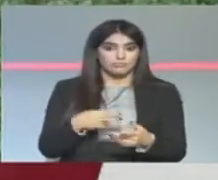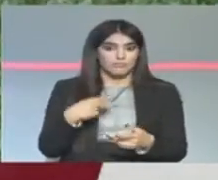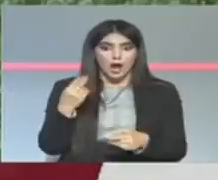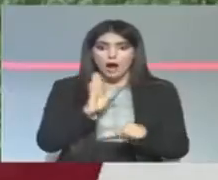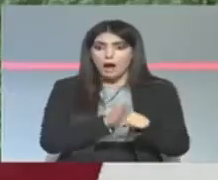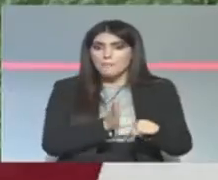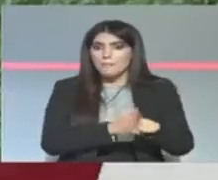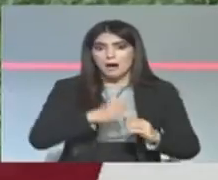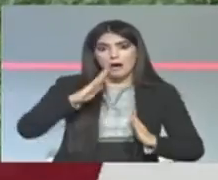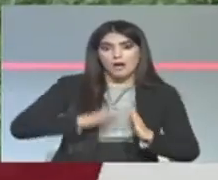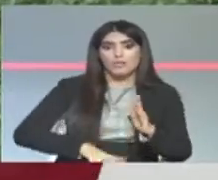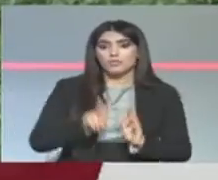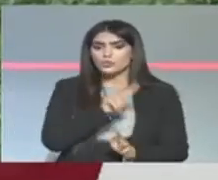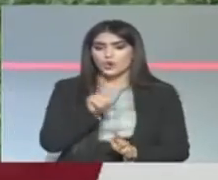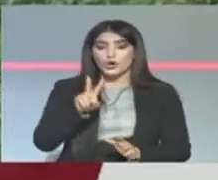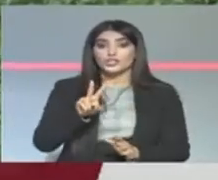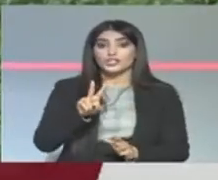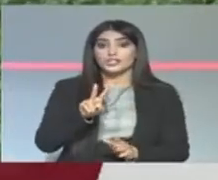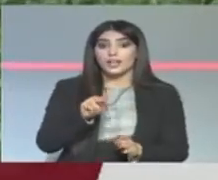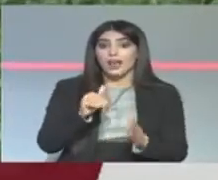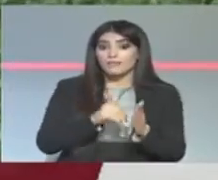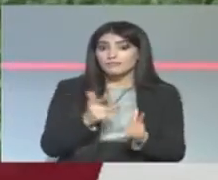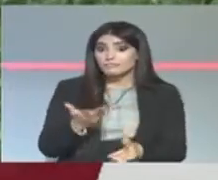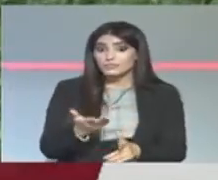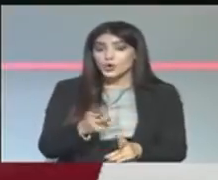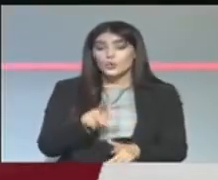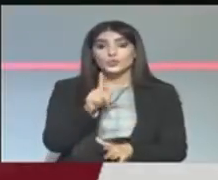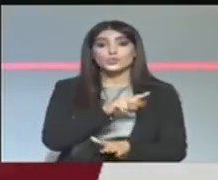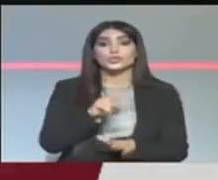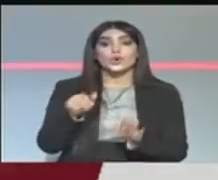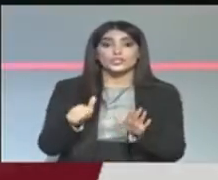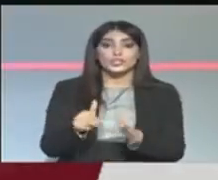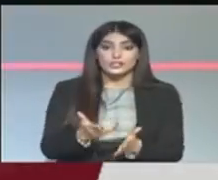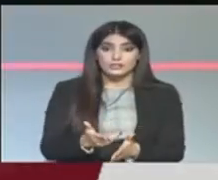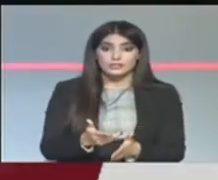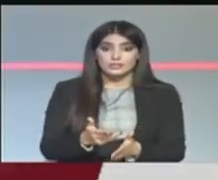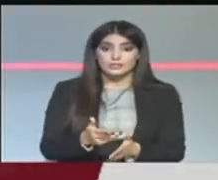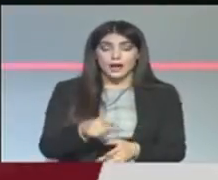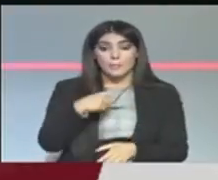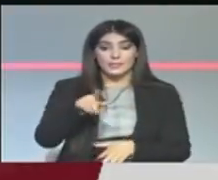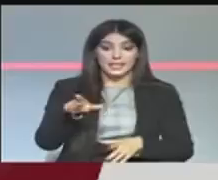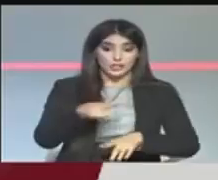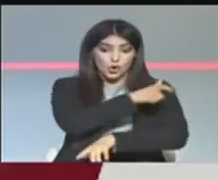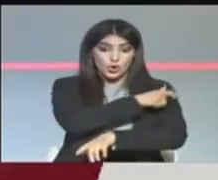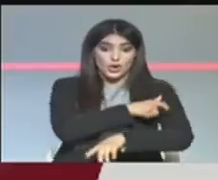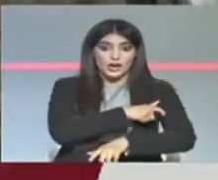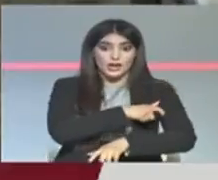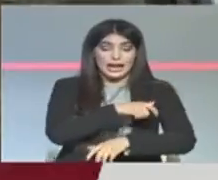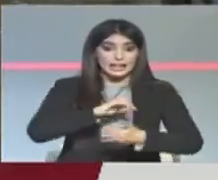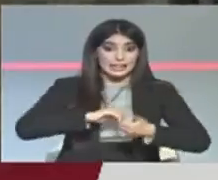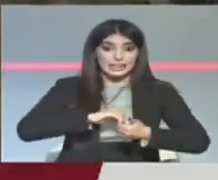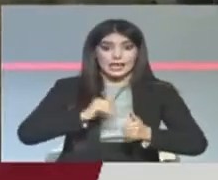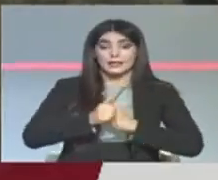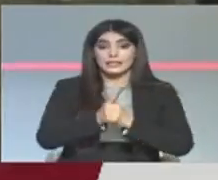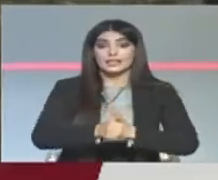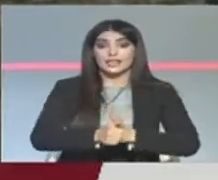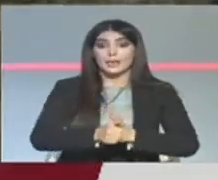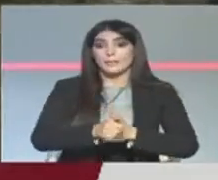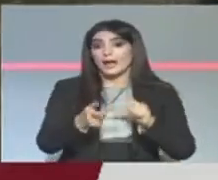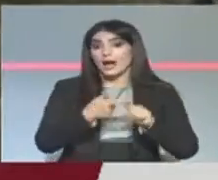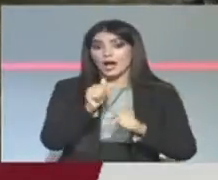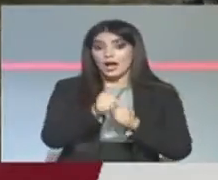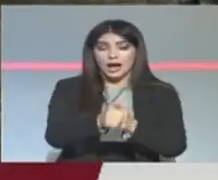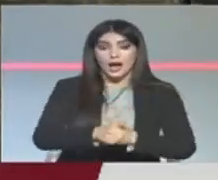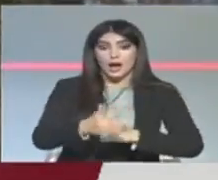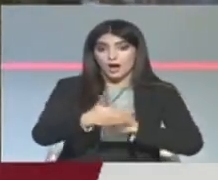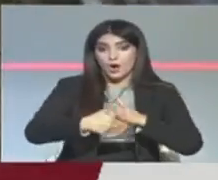اقل من اثنين وعشرين واربعه وعشرين وسته وعشرين النقابه الوطنيه للفلاحين دعت الحكومه الى ايقاف توريدها وجود